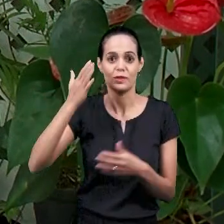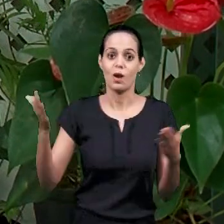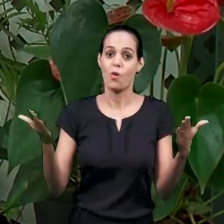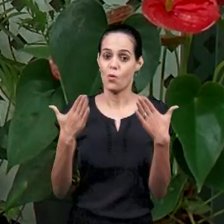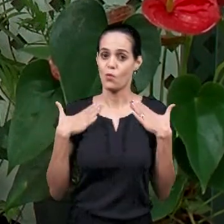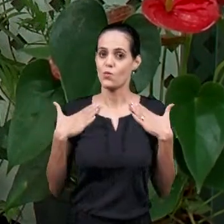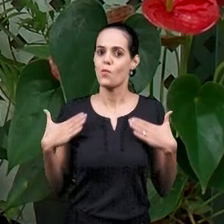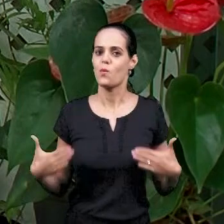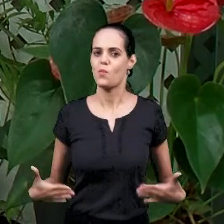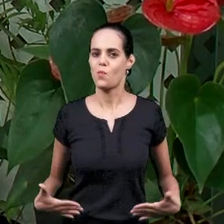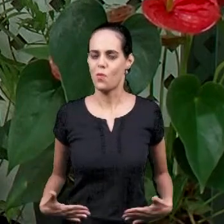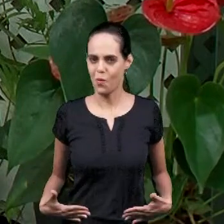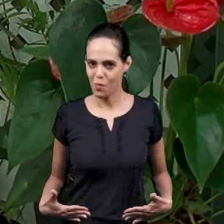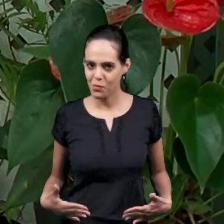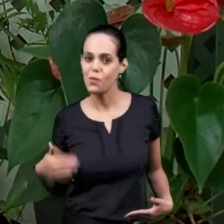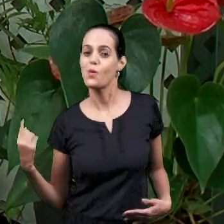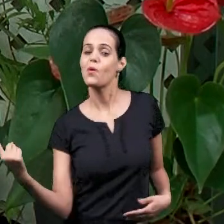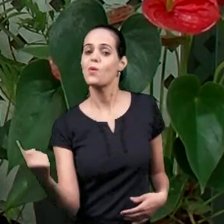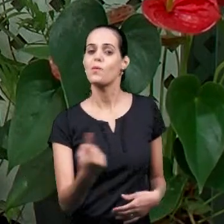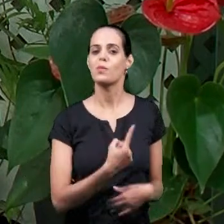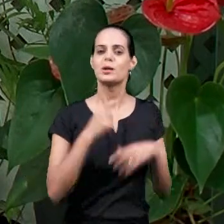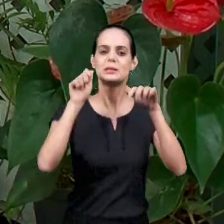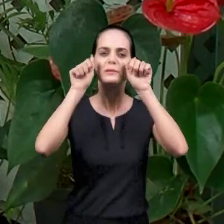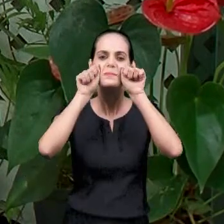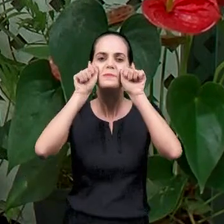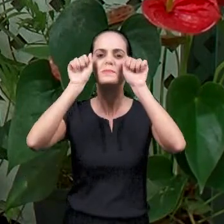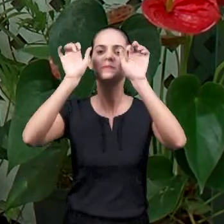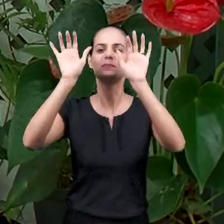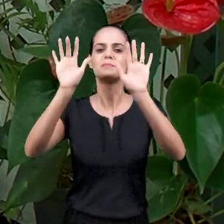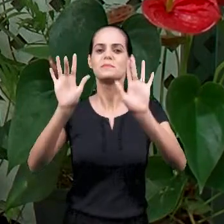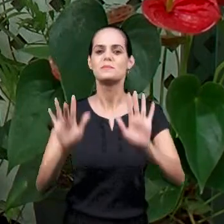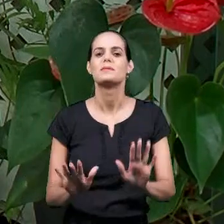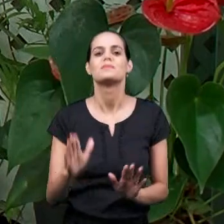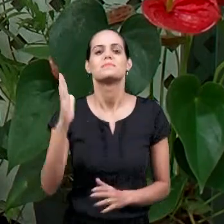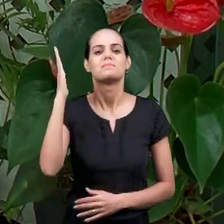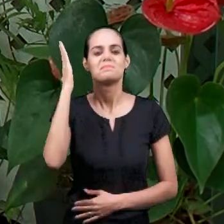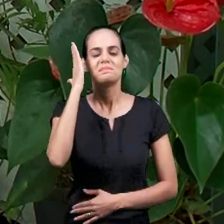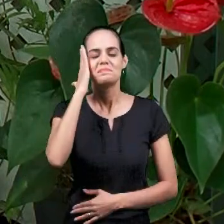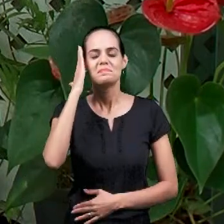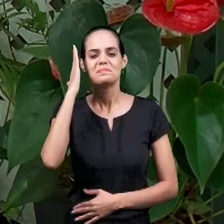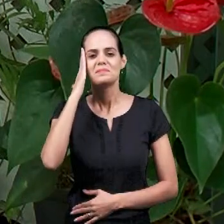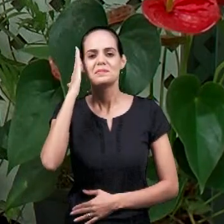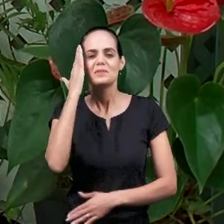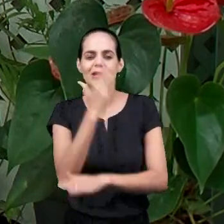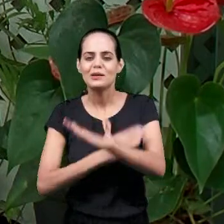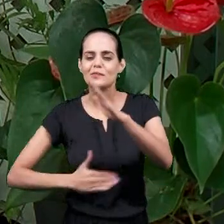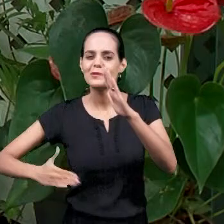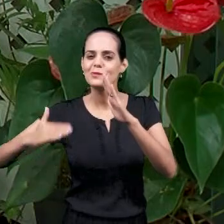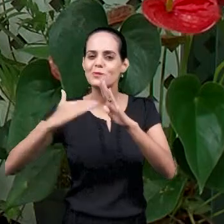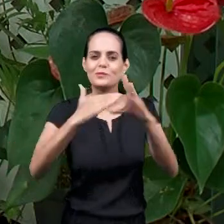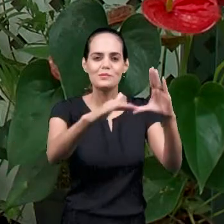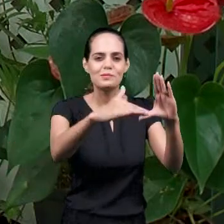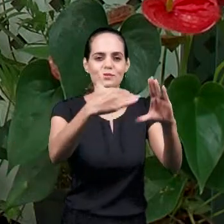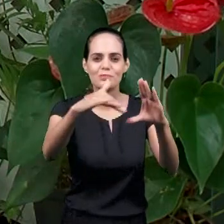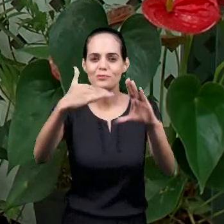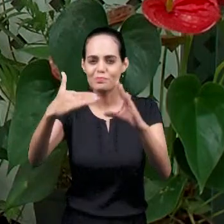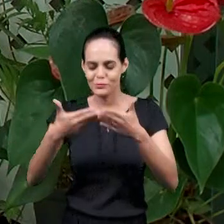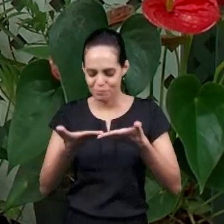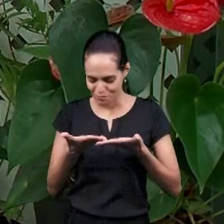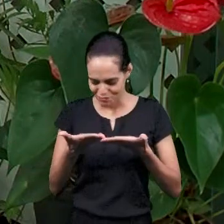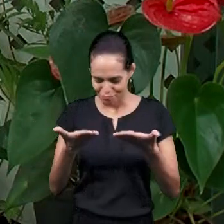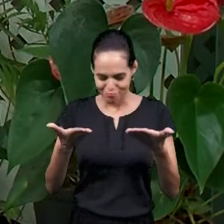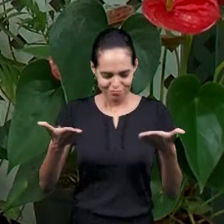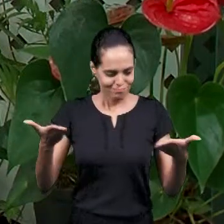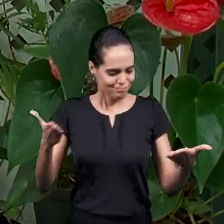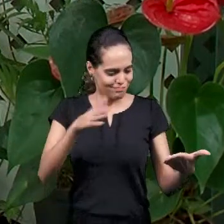encore vu, mais beaucoup de révélations. Aujourd'hui, nous avons une bénédiction de comprendre ce que les frères sont en